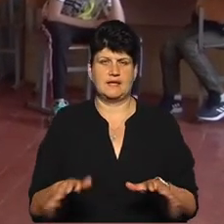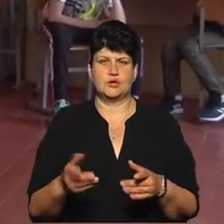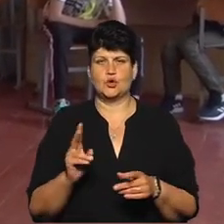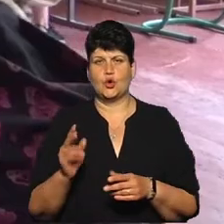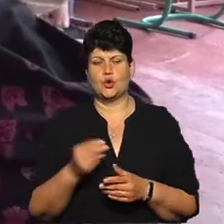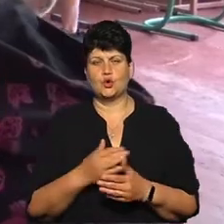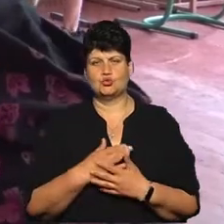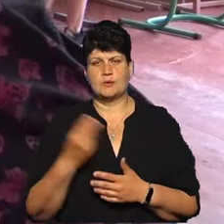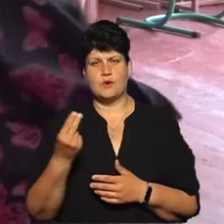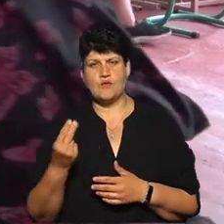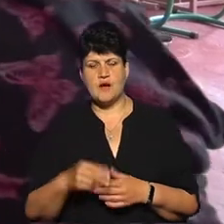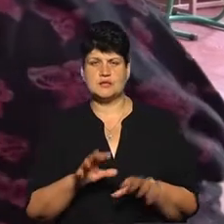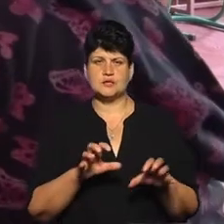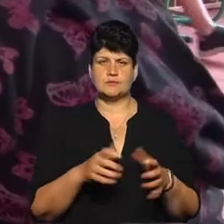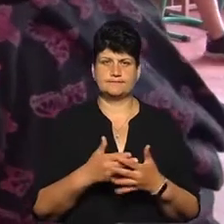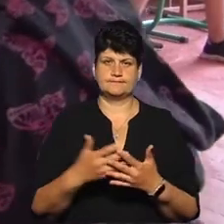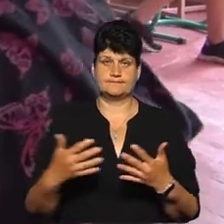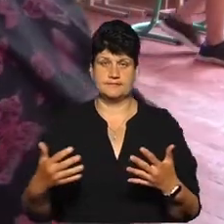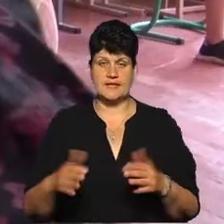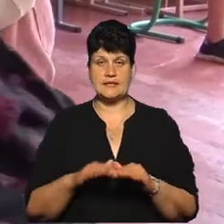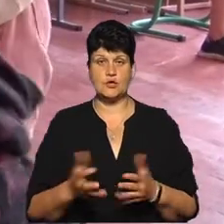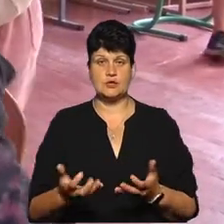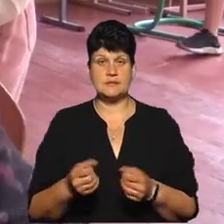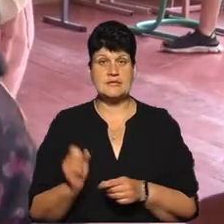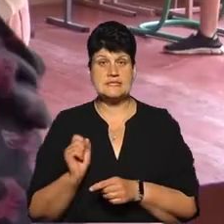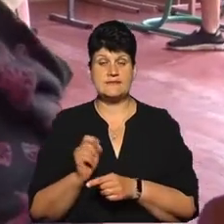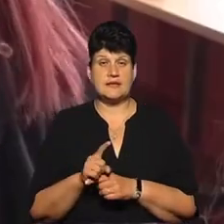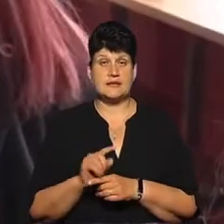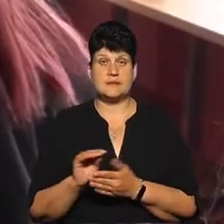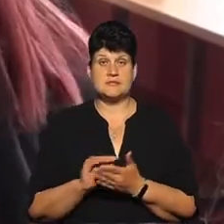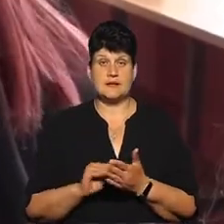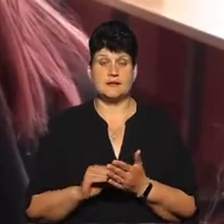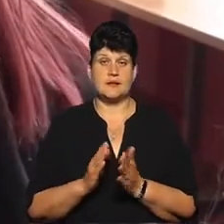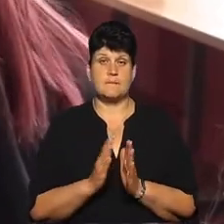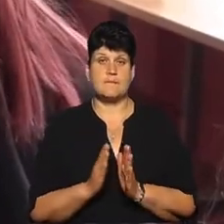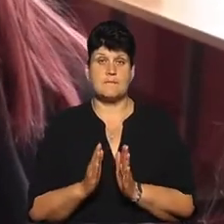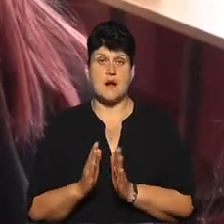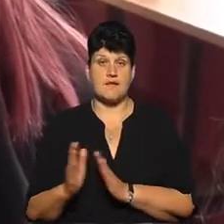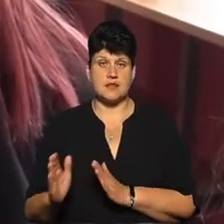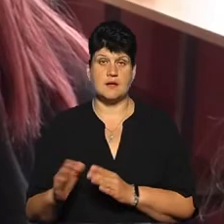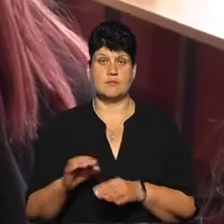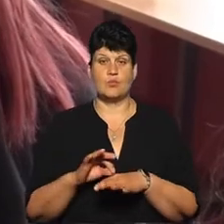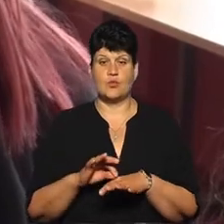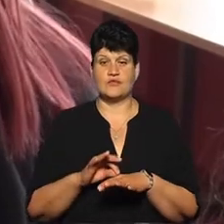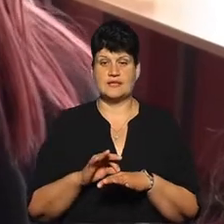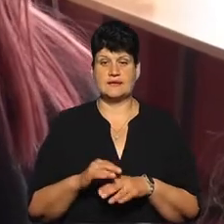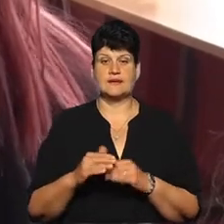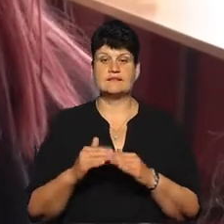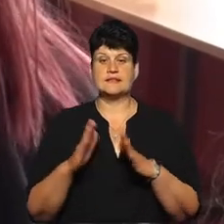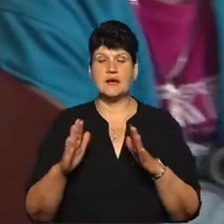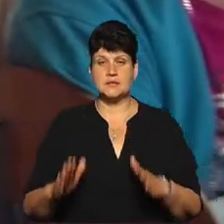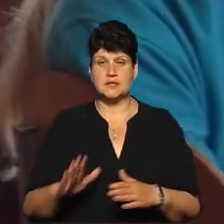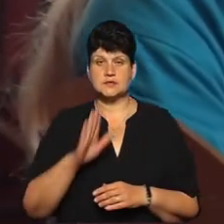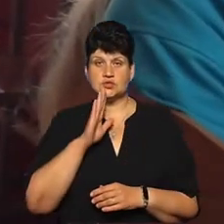типу, і зробити бінго. Діти отримали завдання написати правила поведінки у таборі. Валерія Демченко з Херсона розповідає, як треба